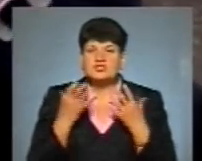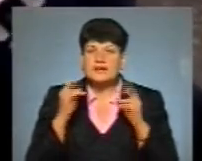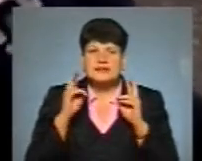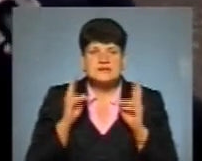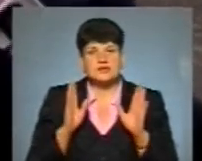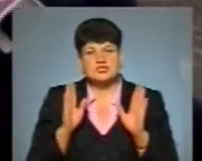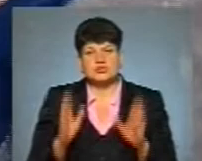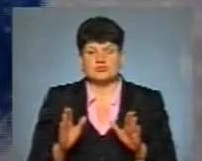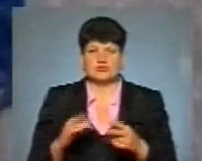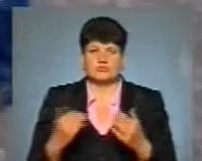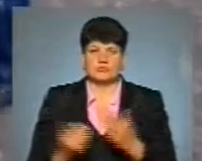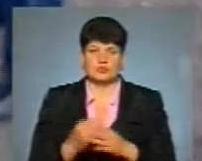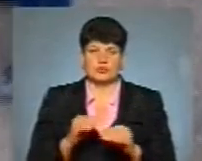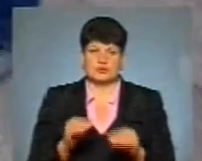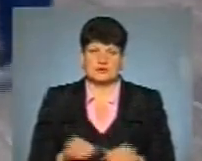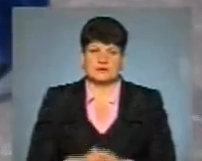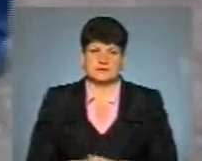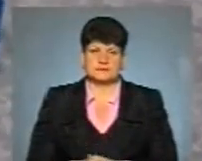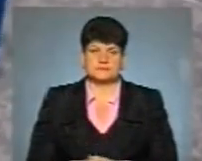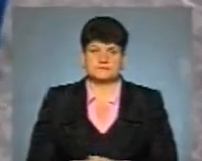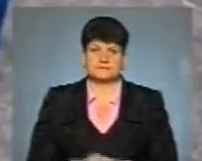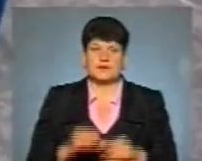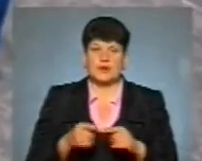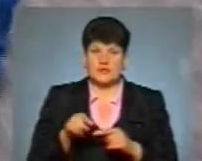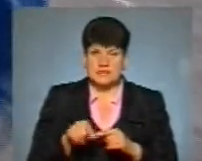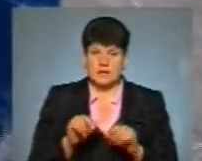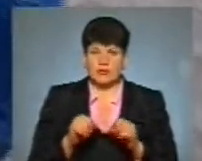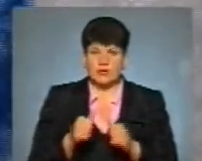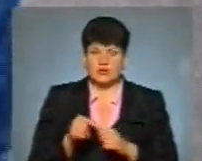чи будуть їх пересіювати. А цей бурячок...